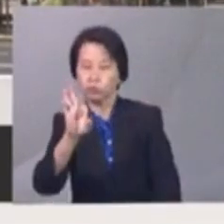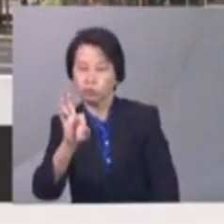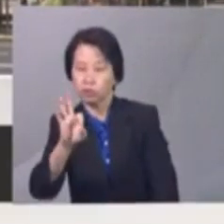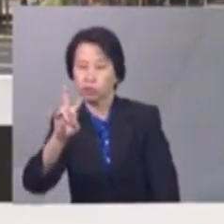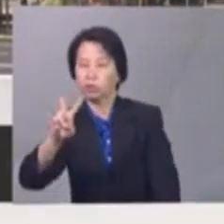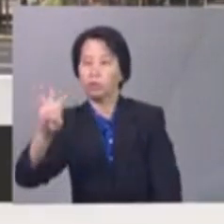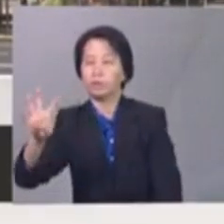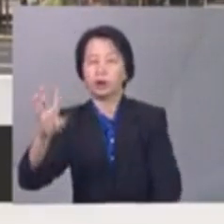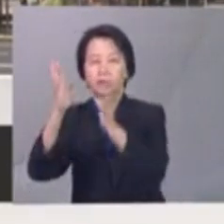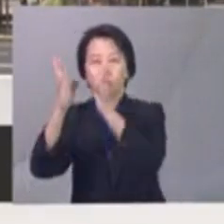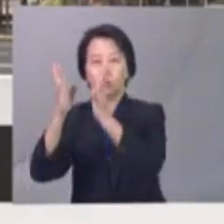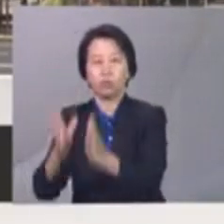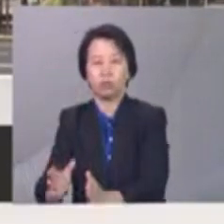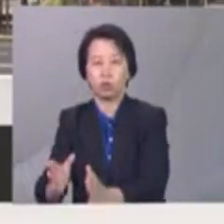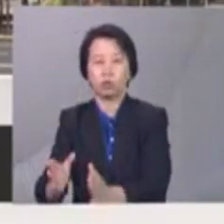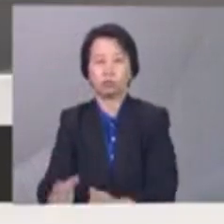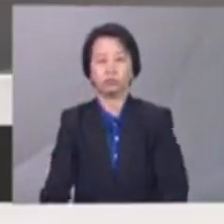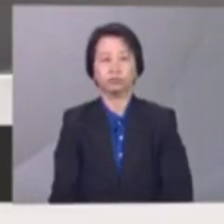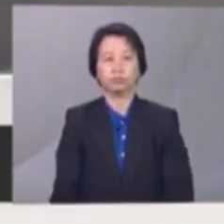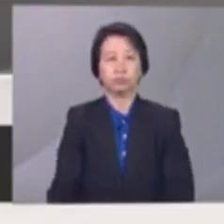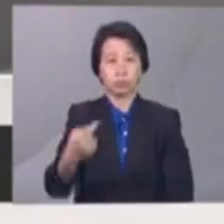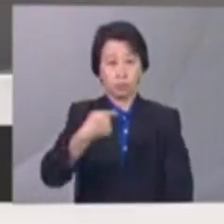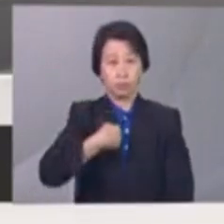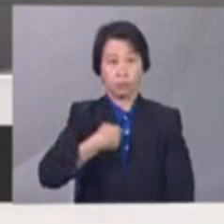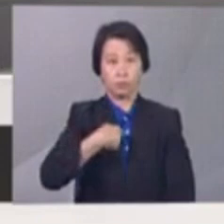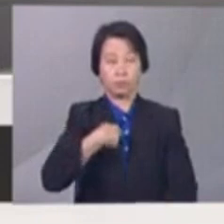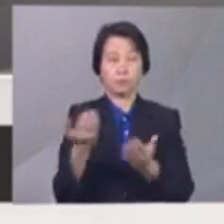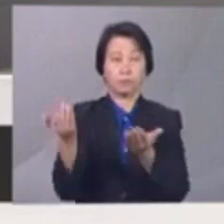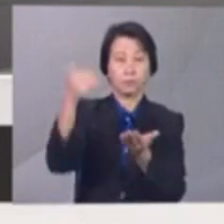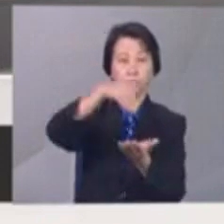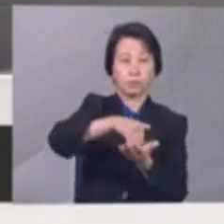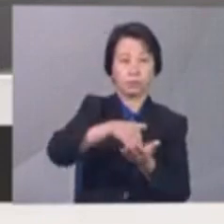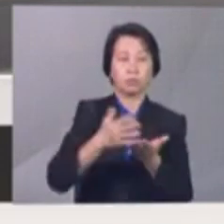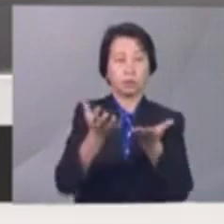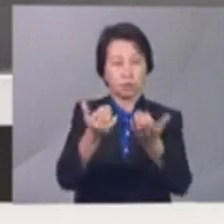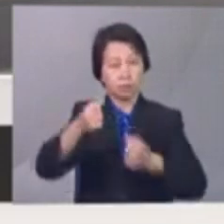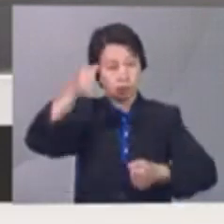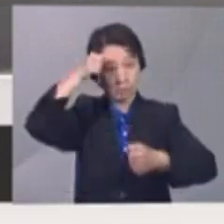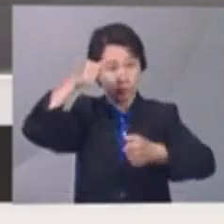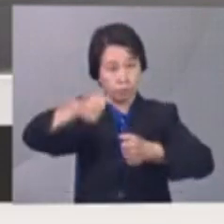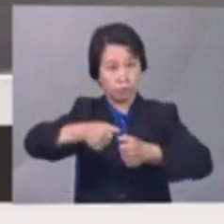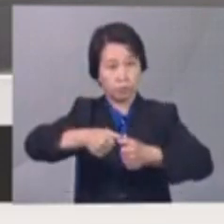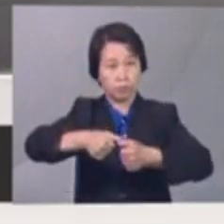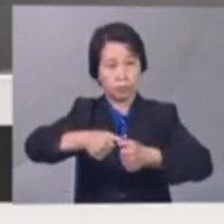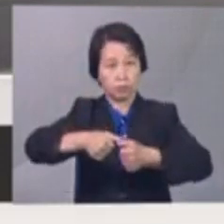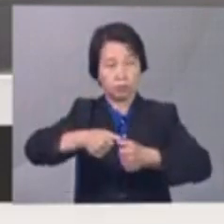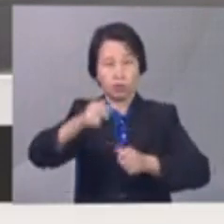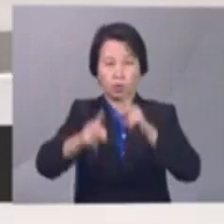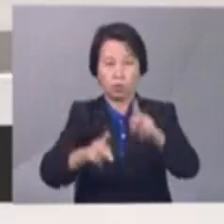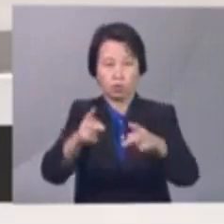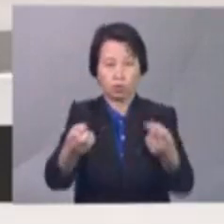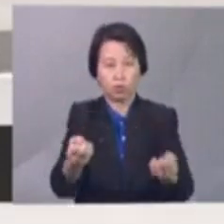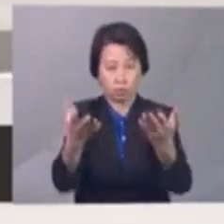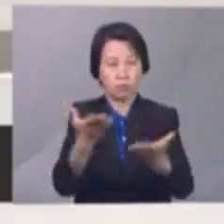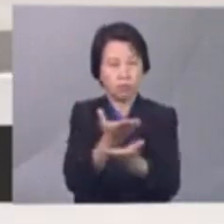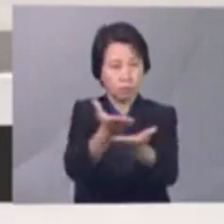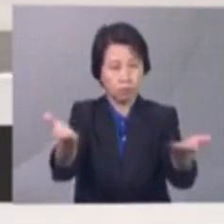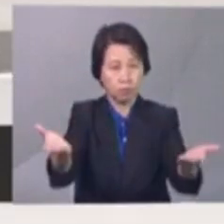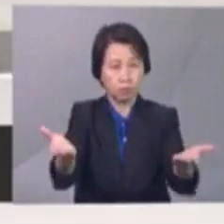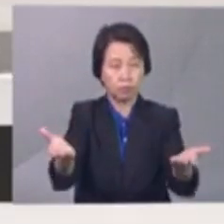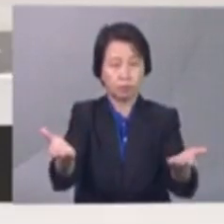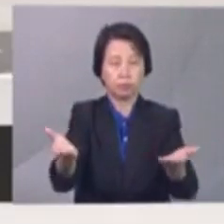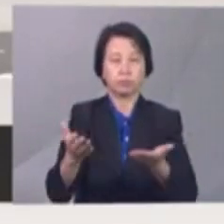15,924 orang. Saya sekali lagi ingin mengingatkan orang ramai